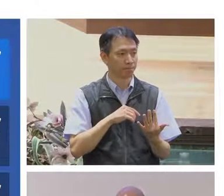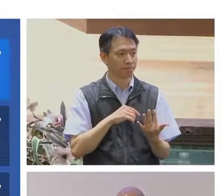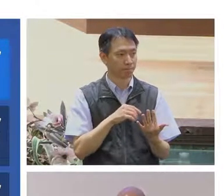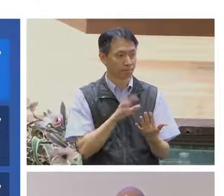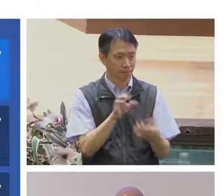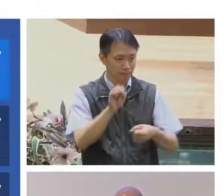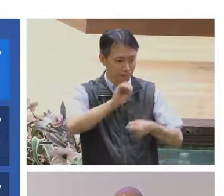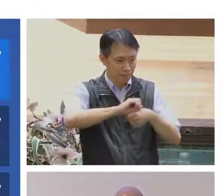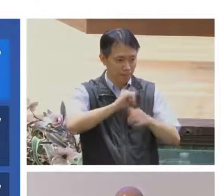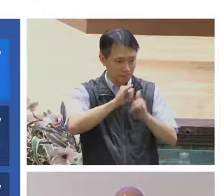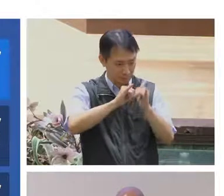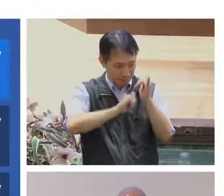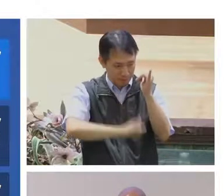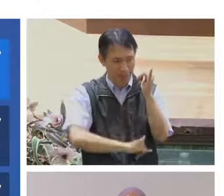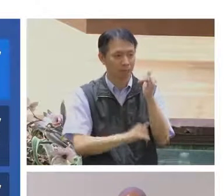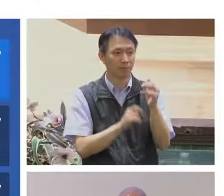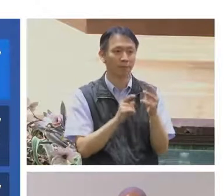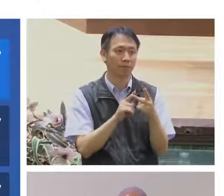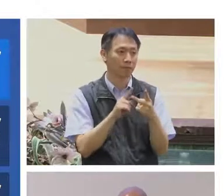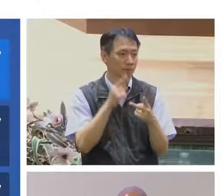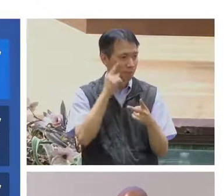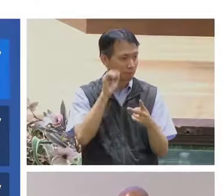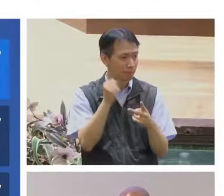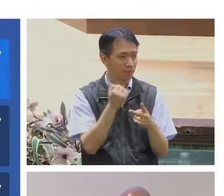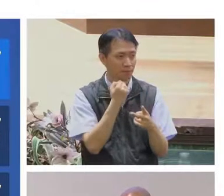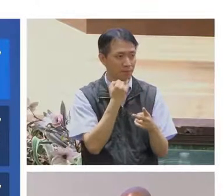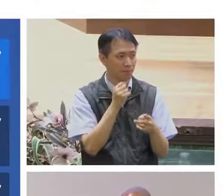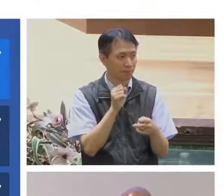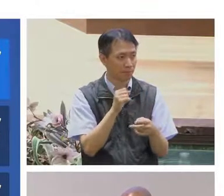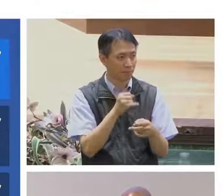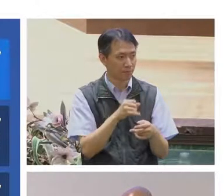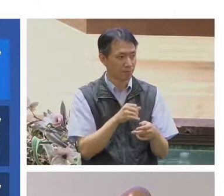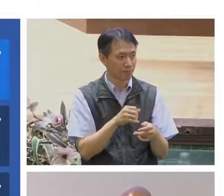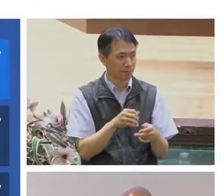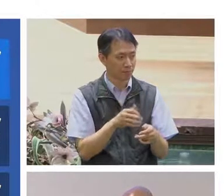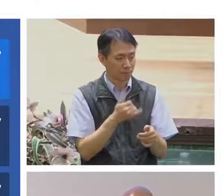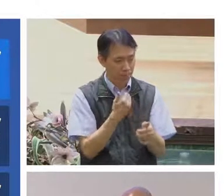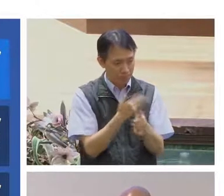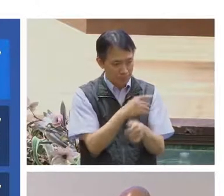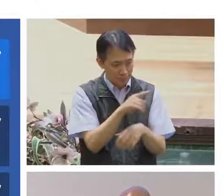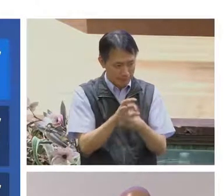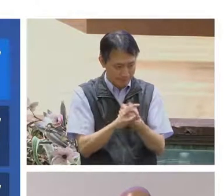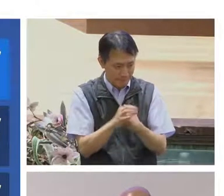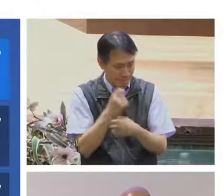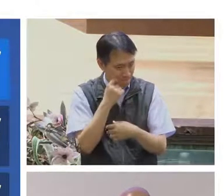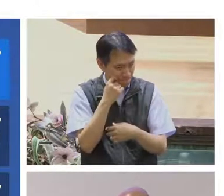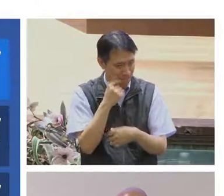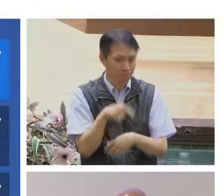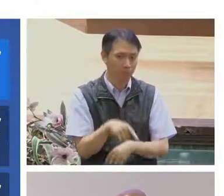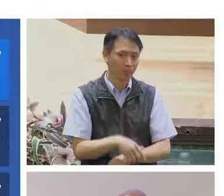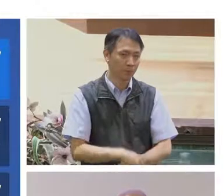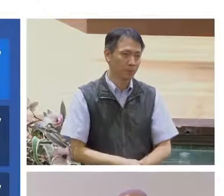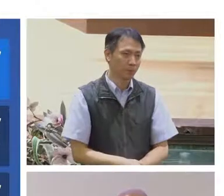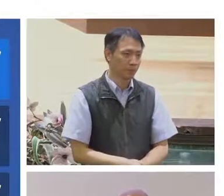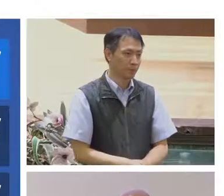带有一些历史上的意义，而且能够达成一定混淆效果的编码去做一个中介的转移。